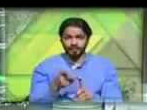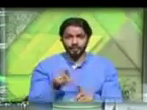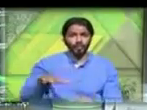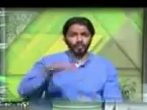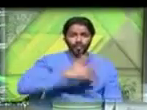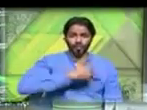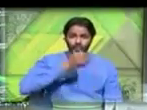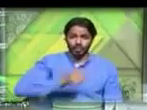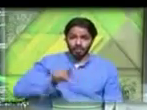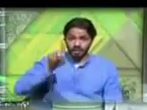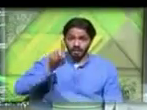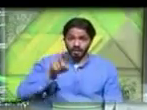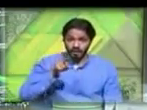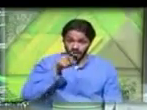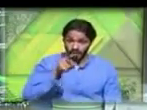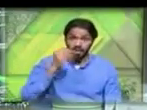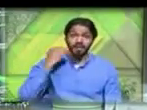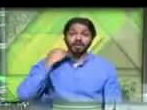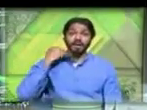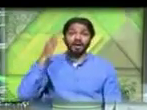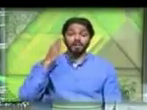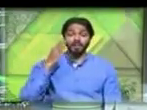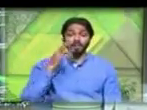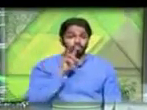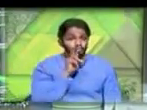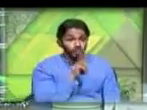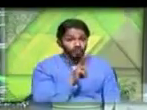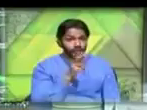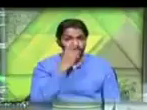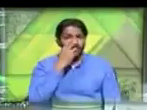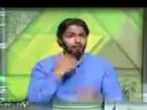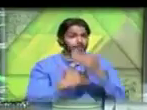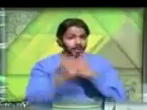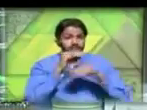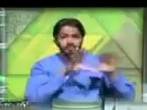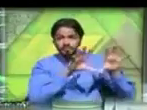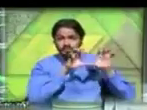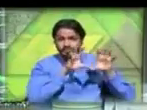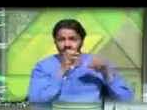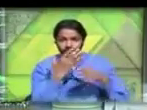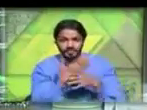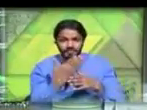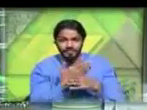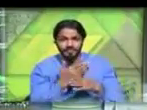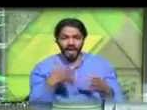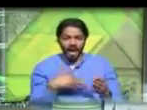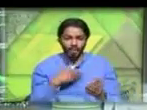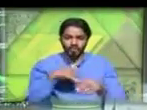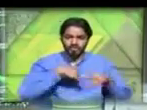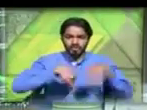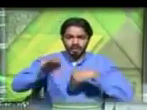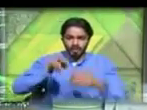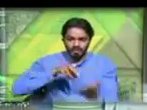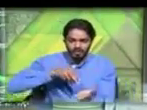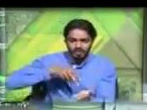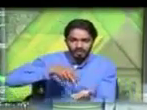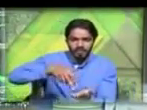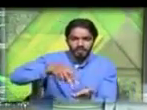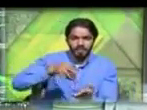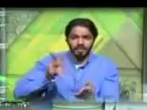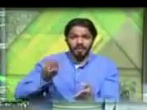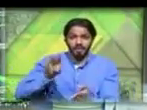بالله. فنحن نستلهم من هذا الماضي الدروس والعظات والعبر لنسير على ذات الطريق